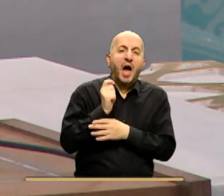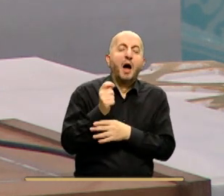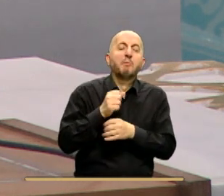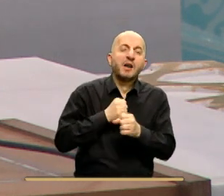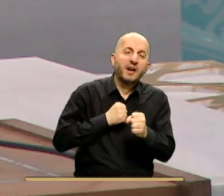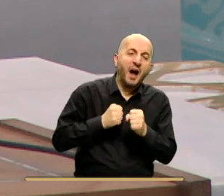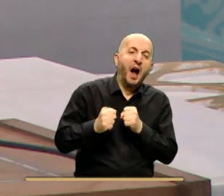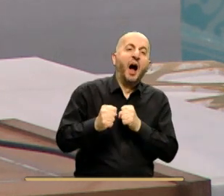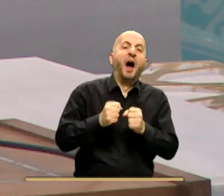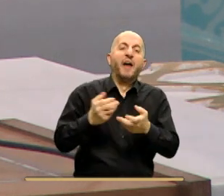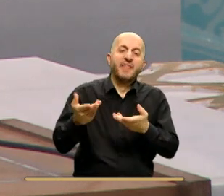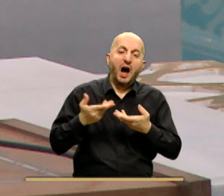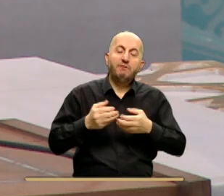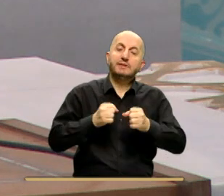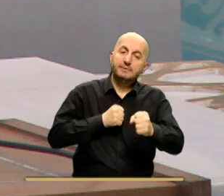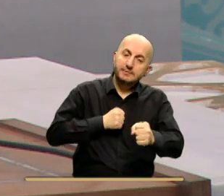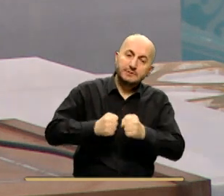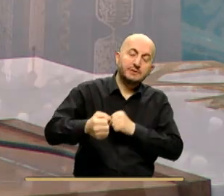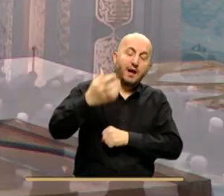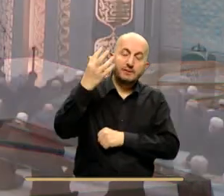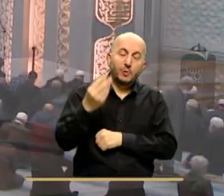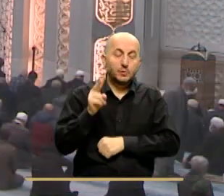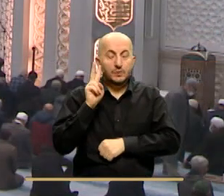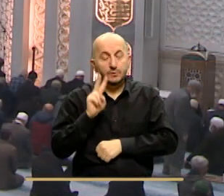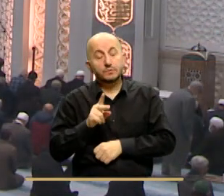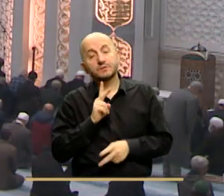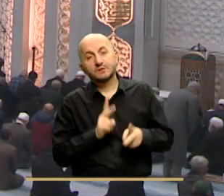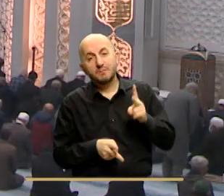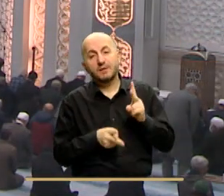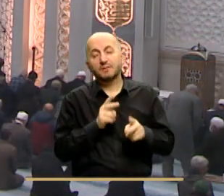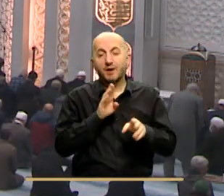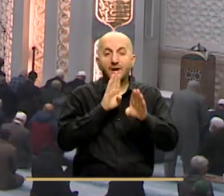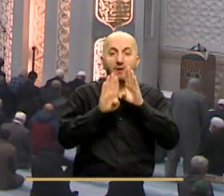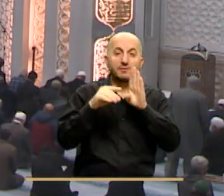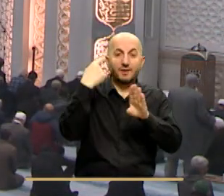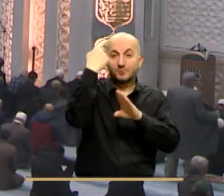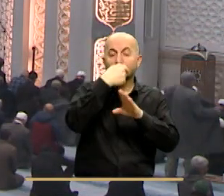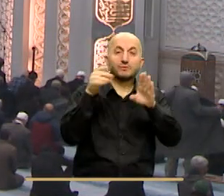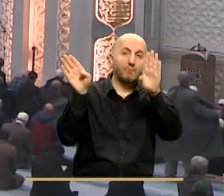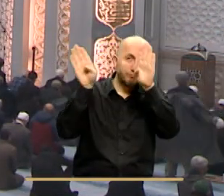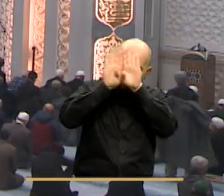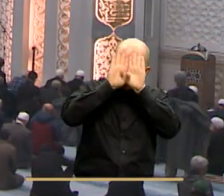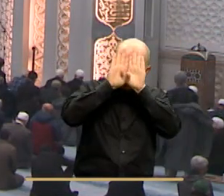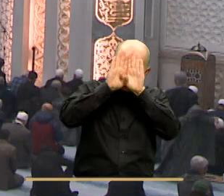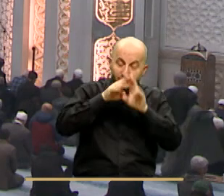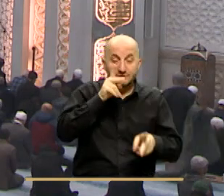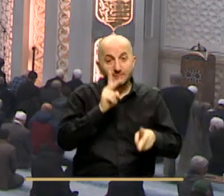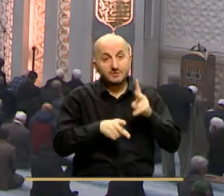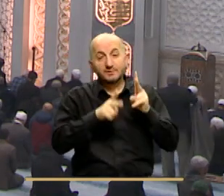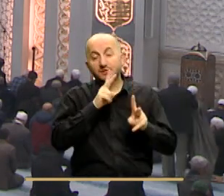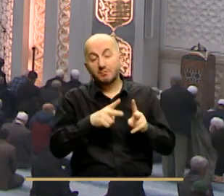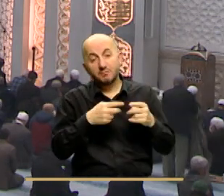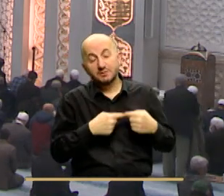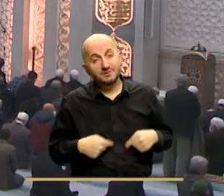ısrar, davette bir ısrarın olduğunu da görüyoruz. Zaman zaman kapılar yüzümüze kapansa da, zaman zaman